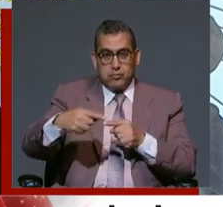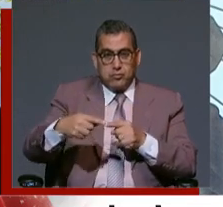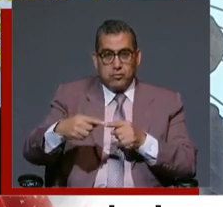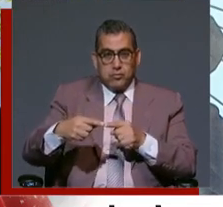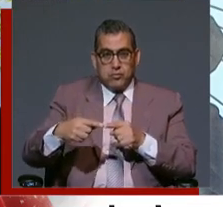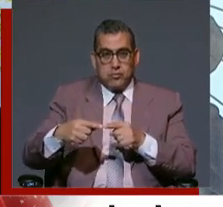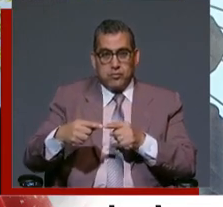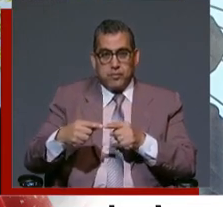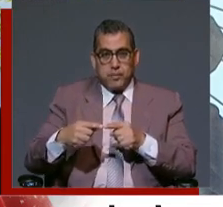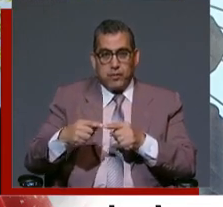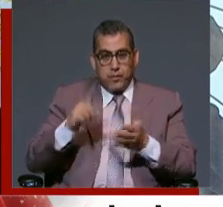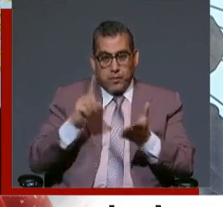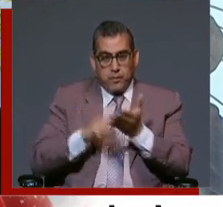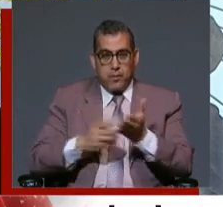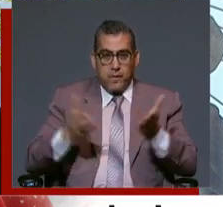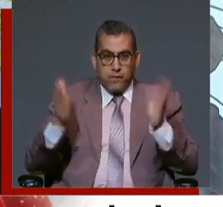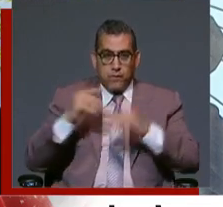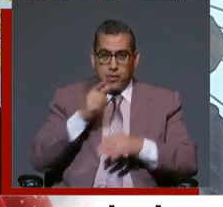للزود عن حرمتها.